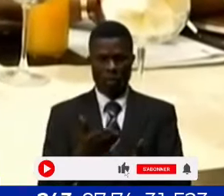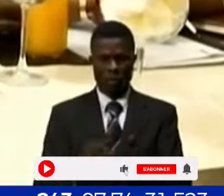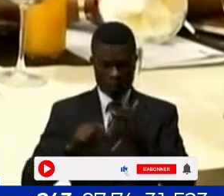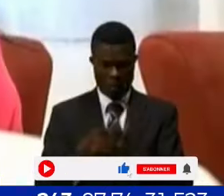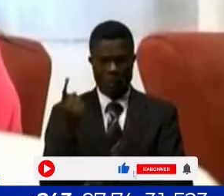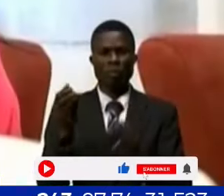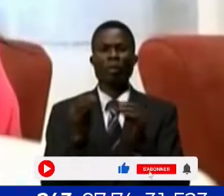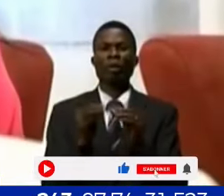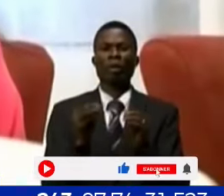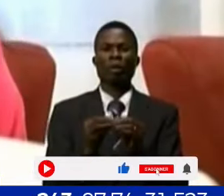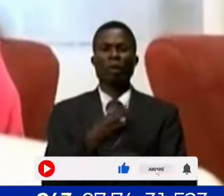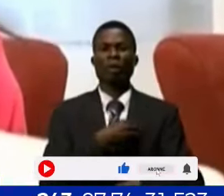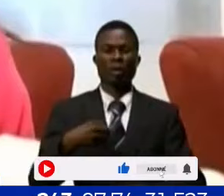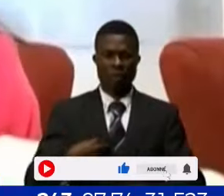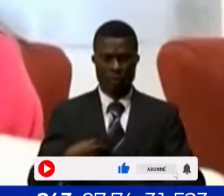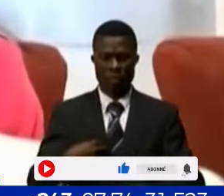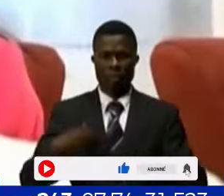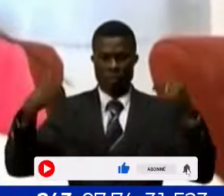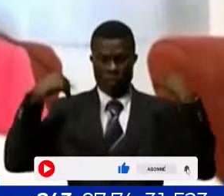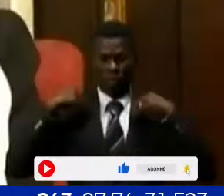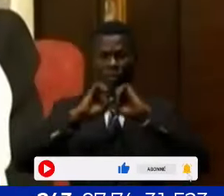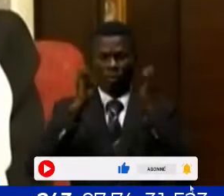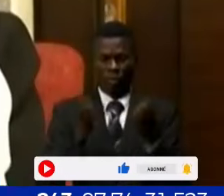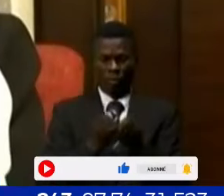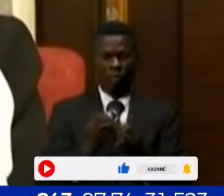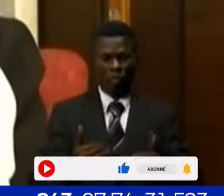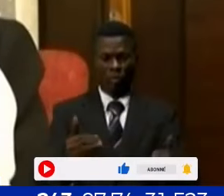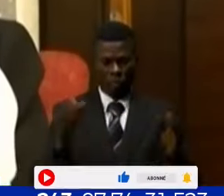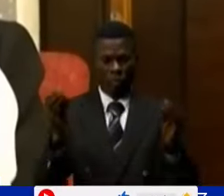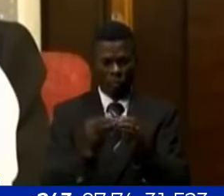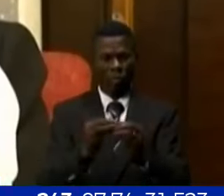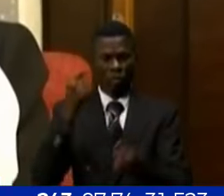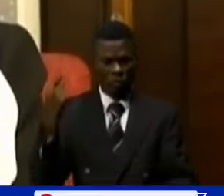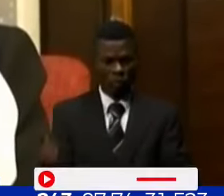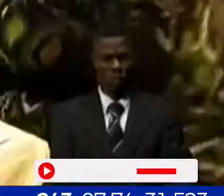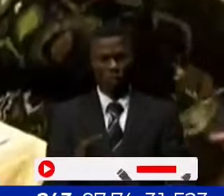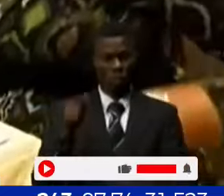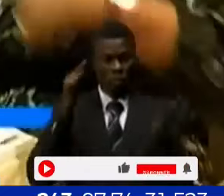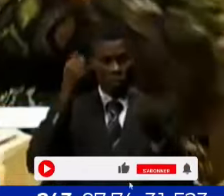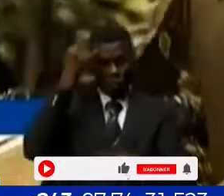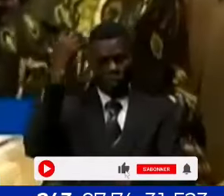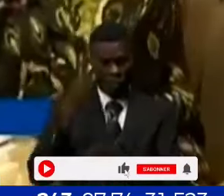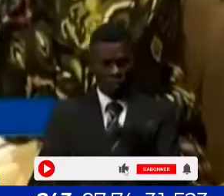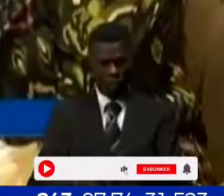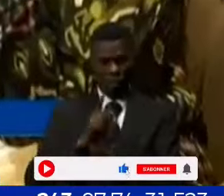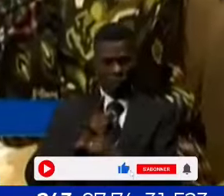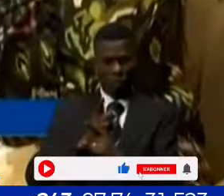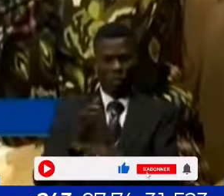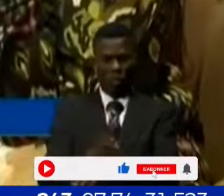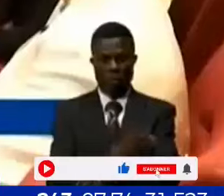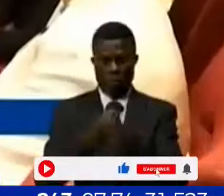première rencontre. Les femmes mandataires vont ainsi se réunir régulièrement dans le but de garder un élan